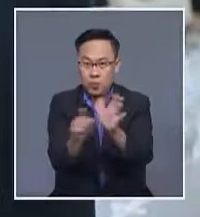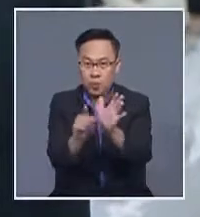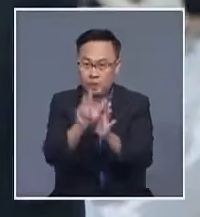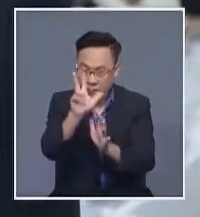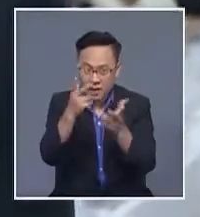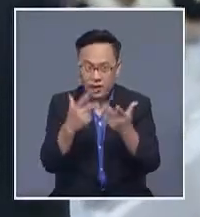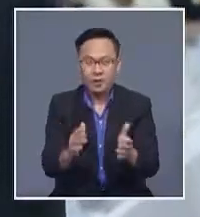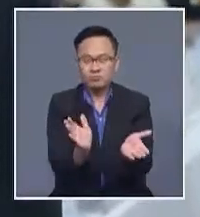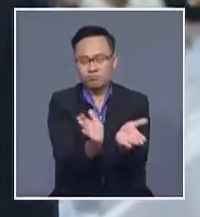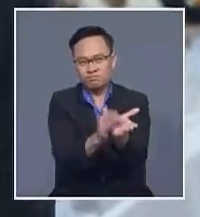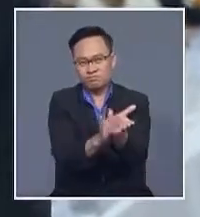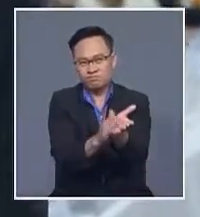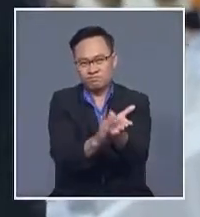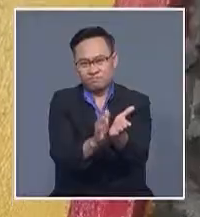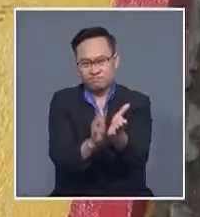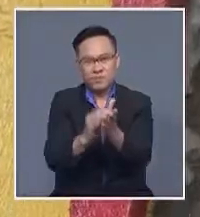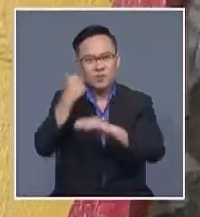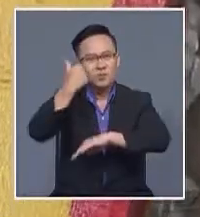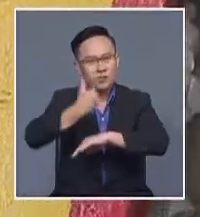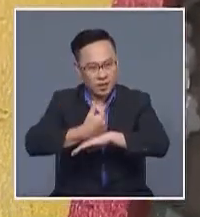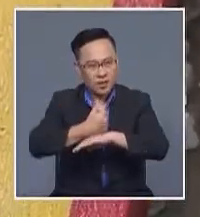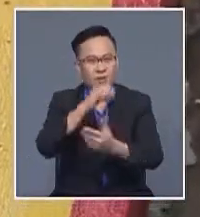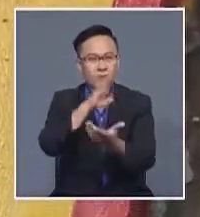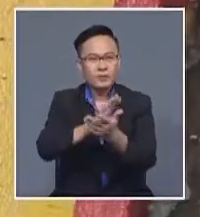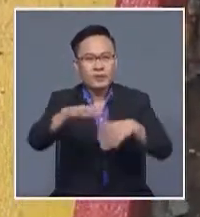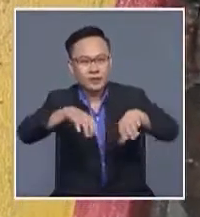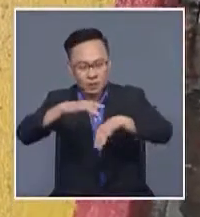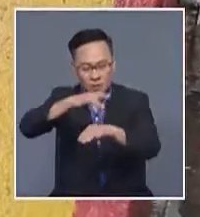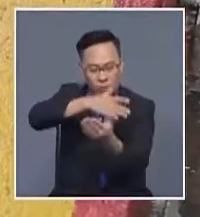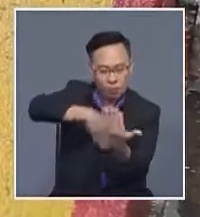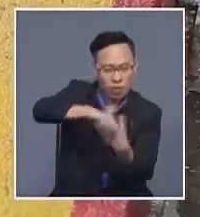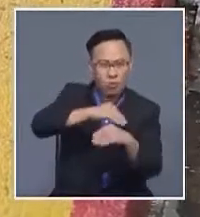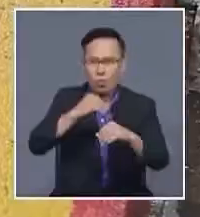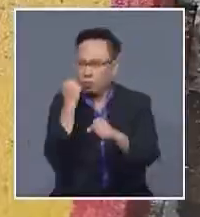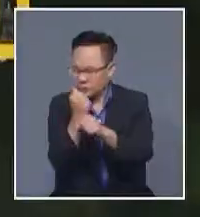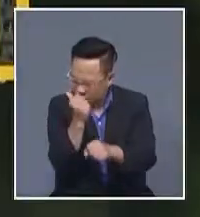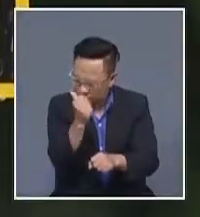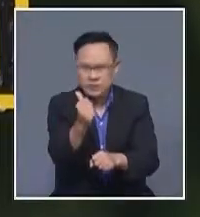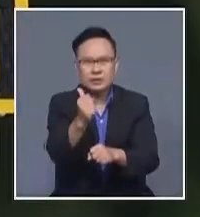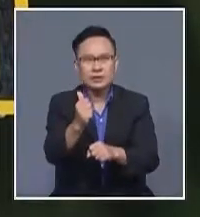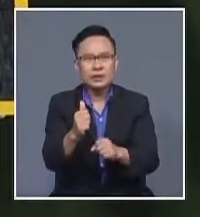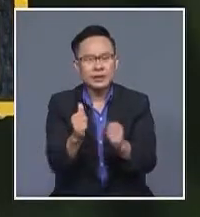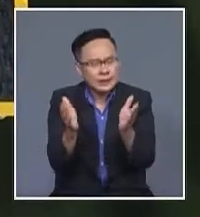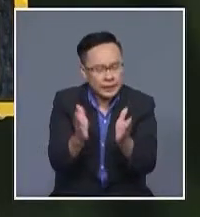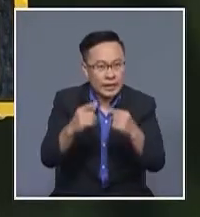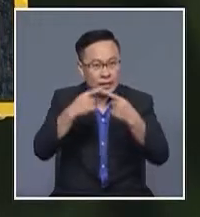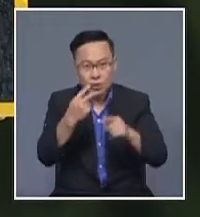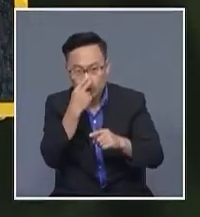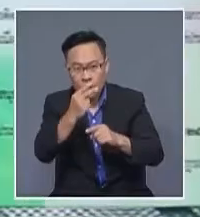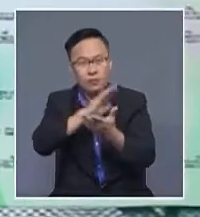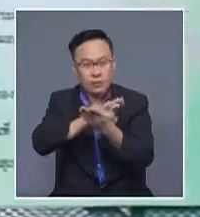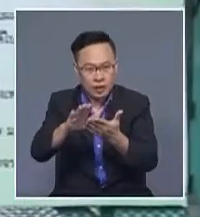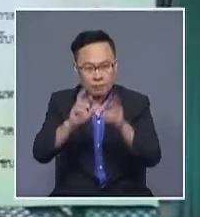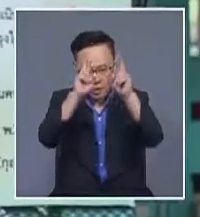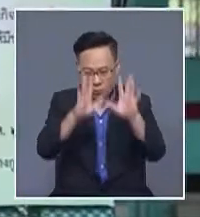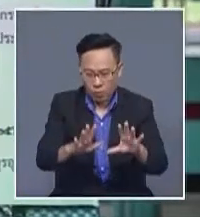ากที่เป็นผู้แทนการศึกษาที่ได้จัดสภาพแวดล้อมเหล่านี้ได้เหมาะสมมากครับเล็กๆแต่ว่าดูแล้ว